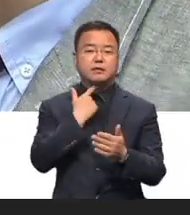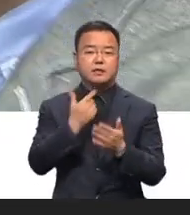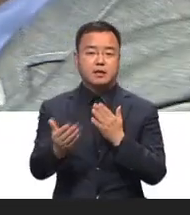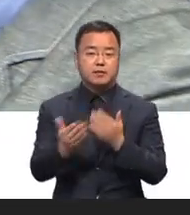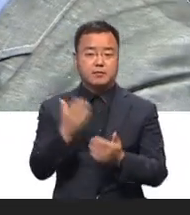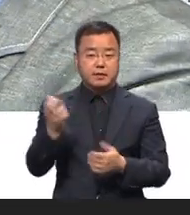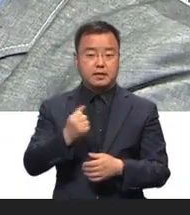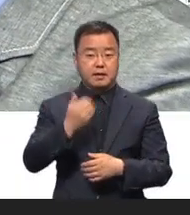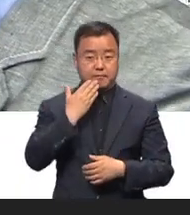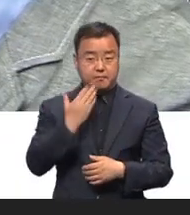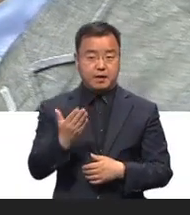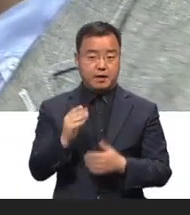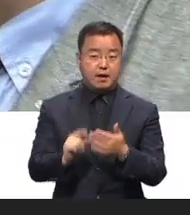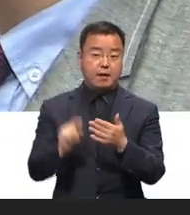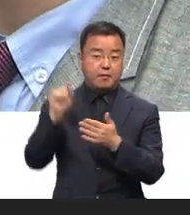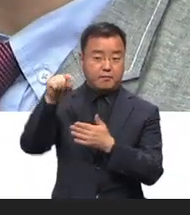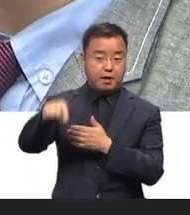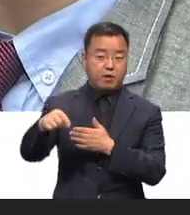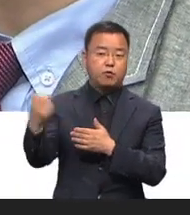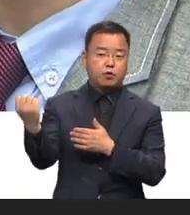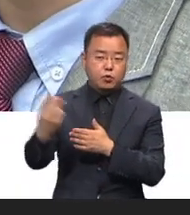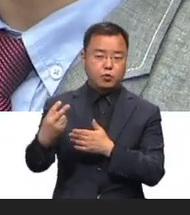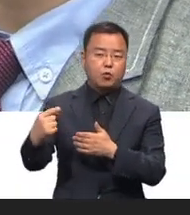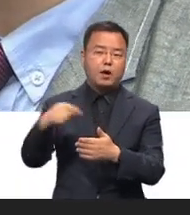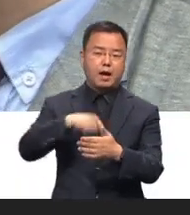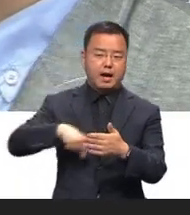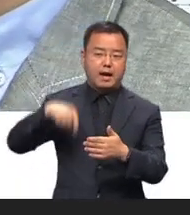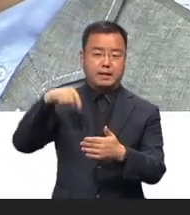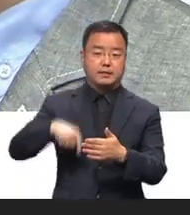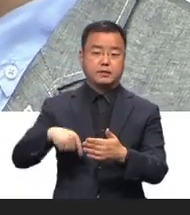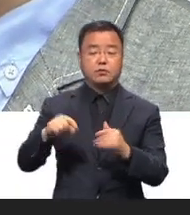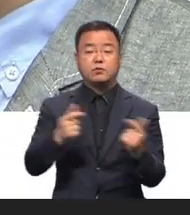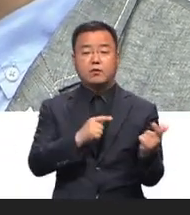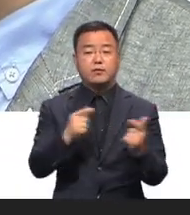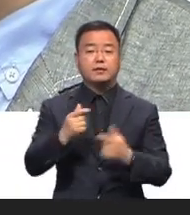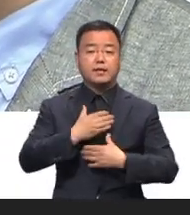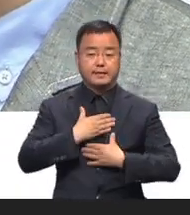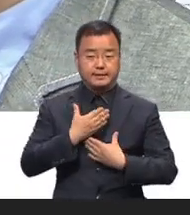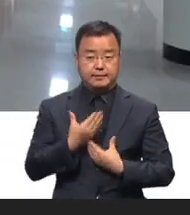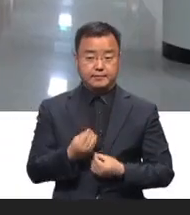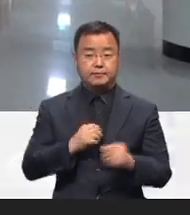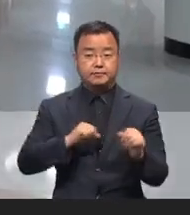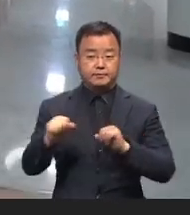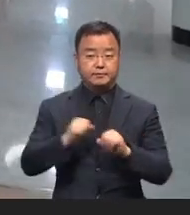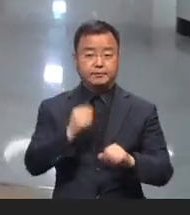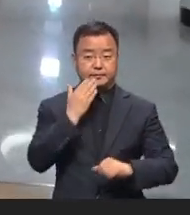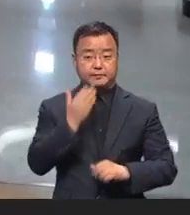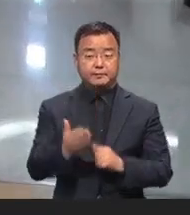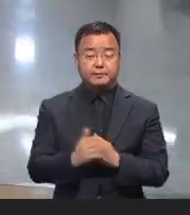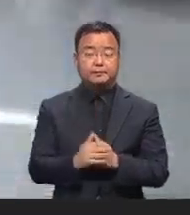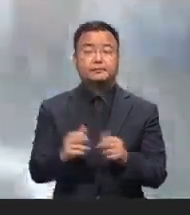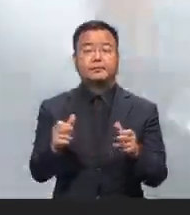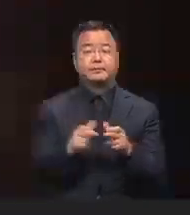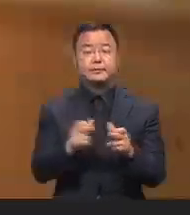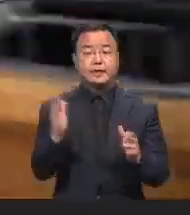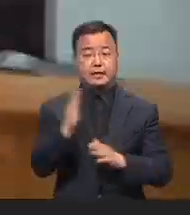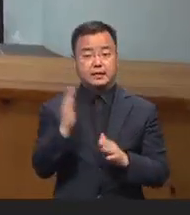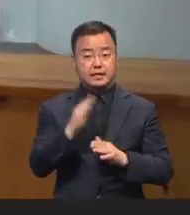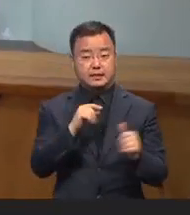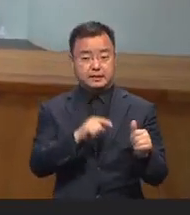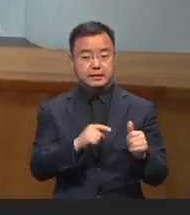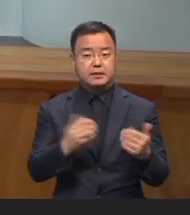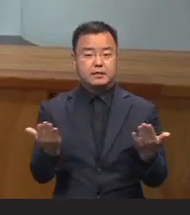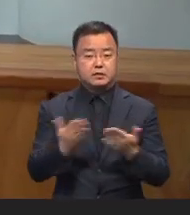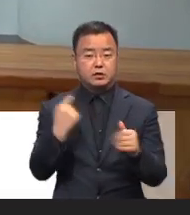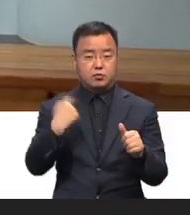있도록, 밖에서뿐만 아니라 안에서도 안전하게 다양한 활동을 할 수 있도록. 장애 학생들의 직업